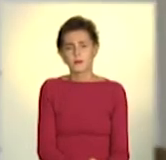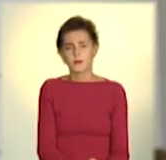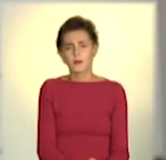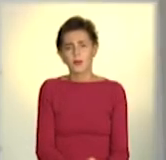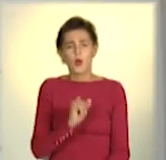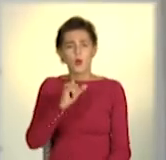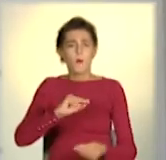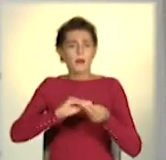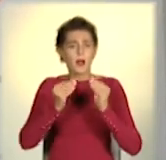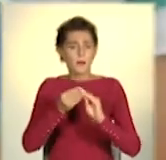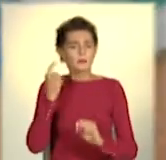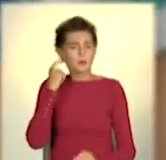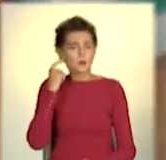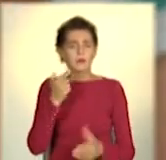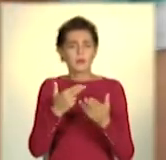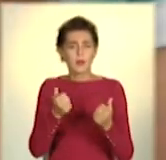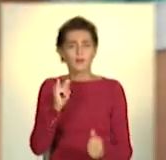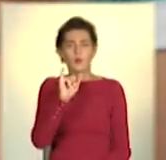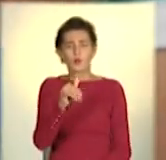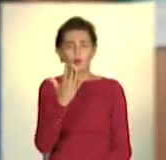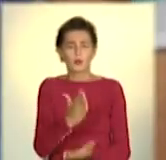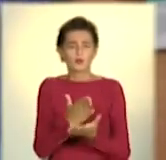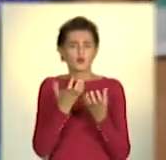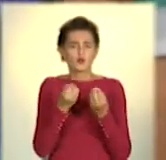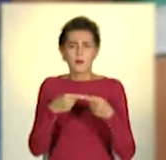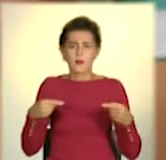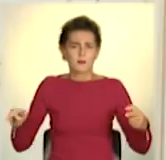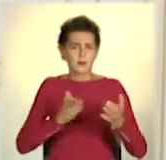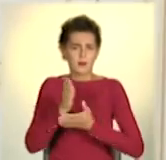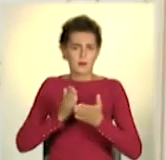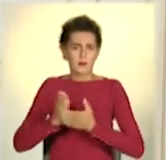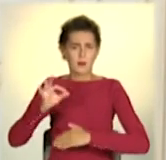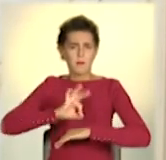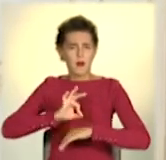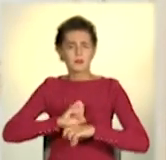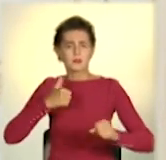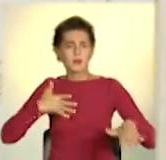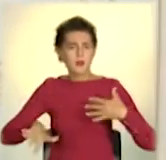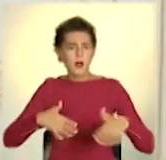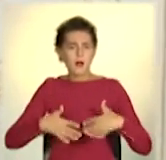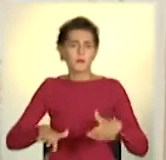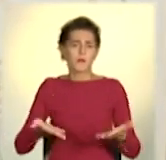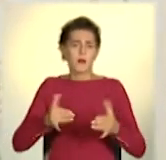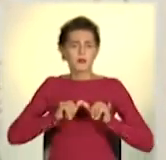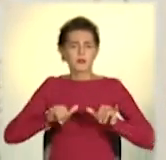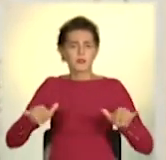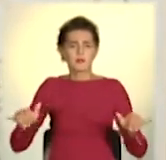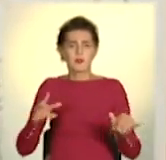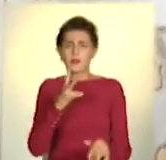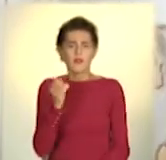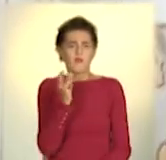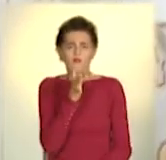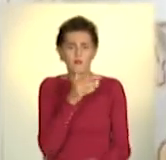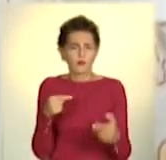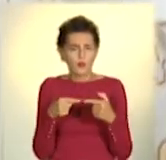Окрім проблем зі слухом, маленький має ще кілька діагнозів. Слабенький був, розвивався не вовремя.